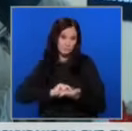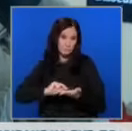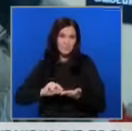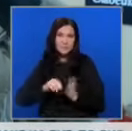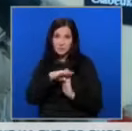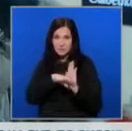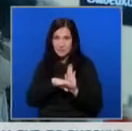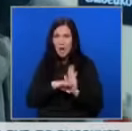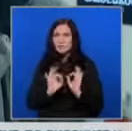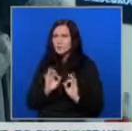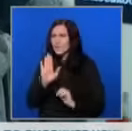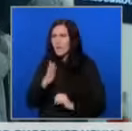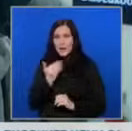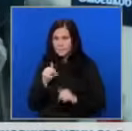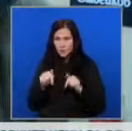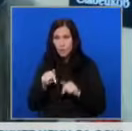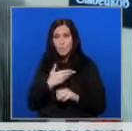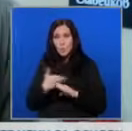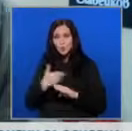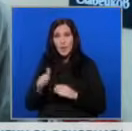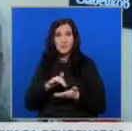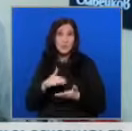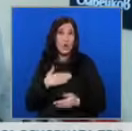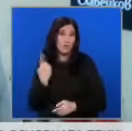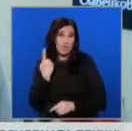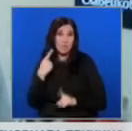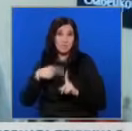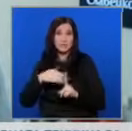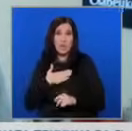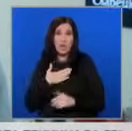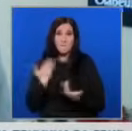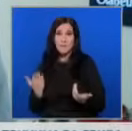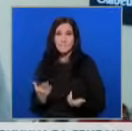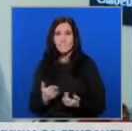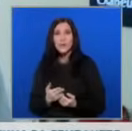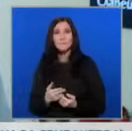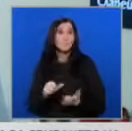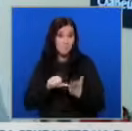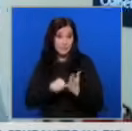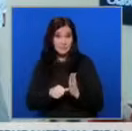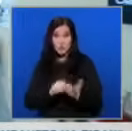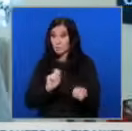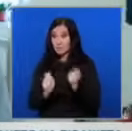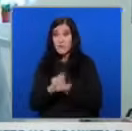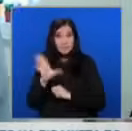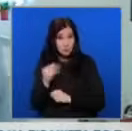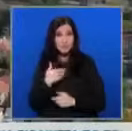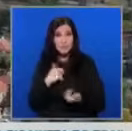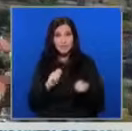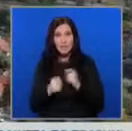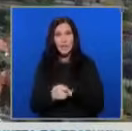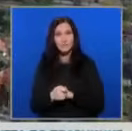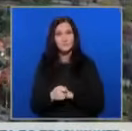всъщност вие нямате тук постоянен адрес ли? Имам. От един месец имам. И паспорта ми е сменен, и всичко ми е